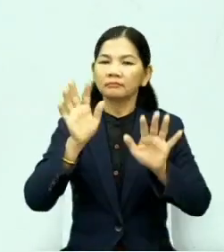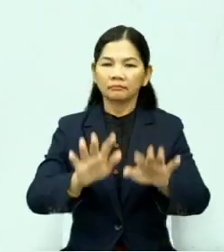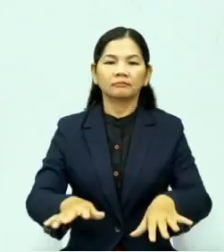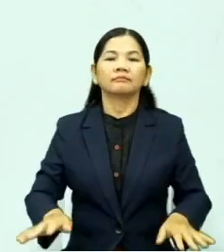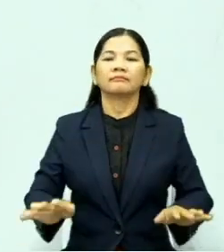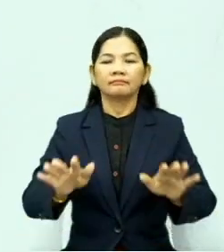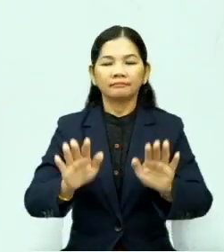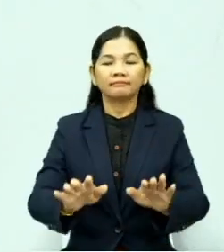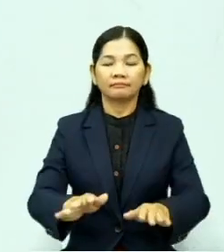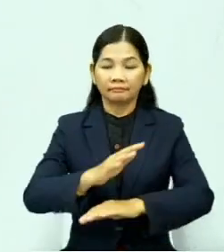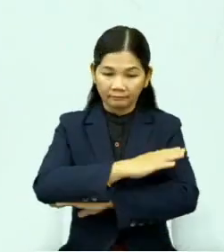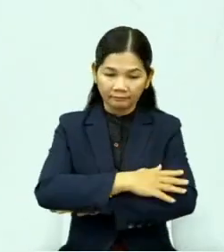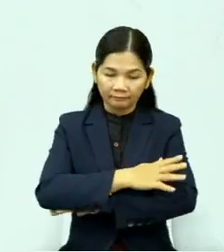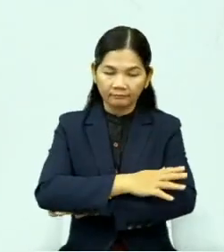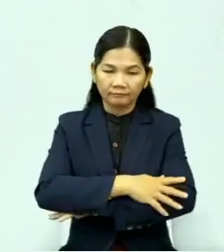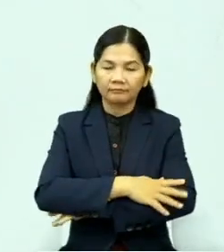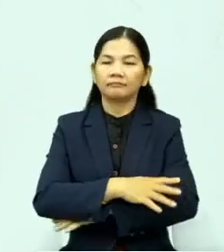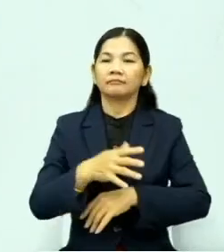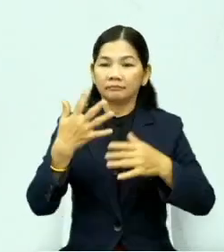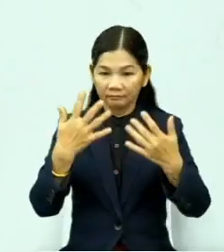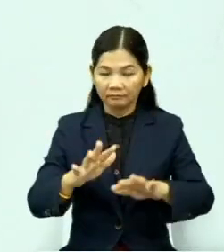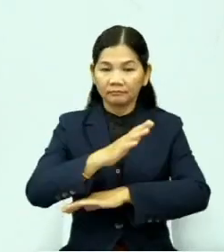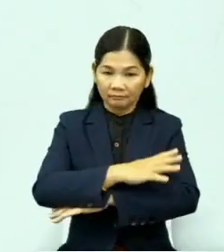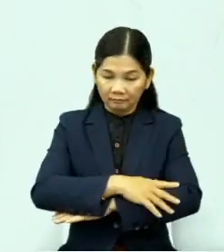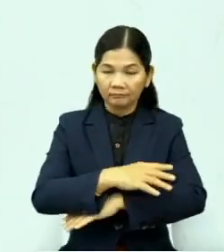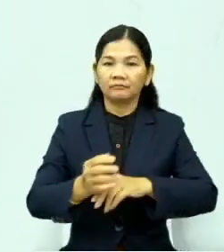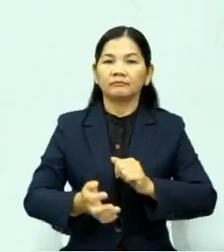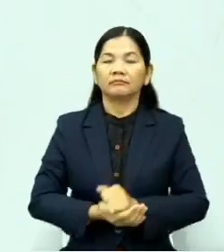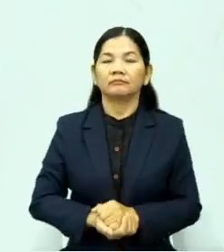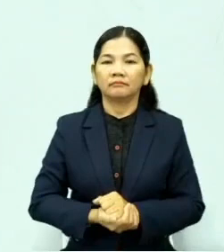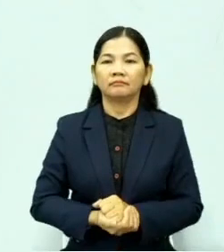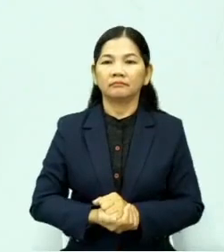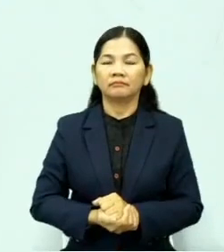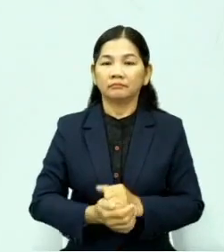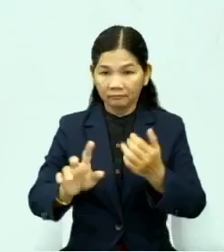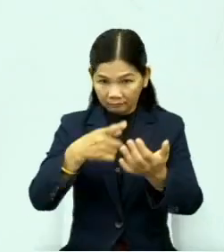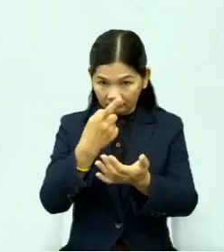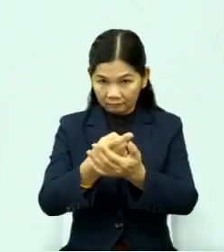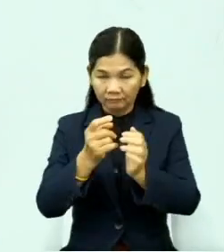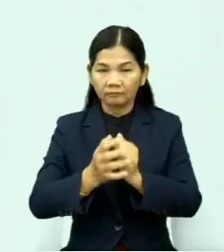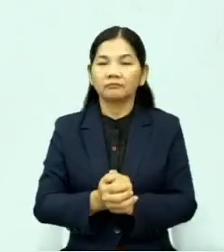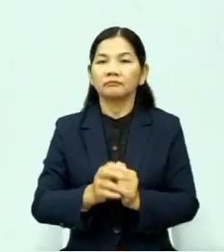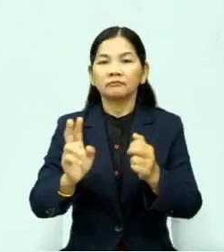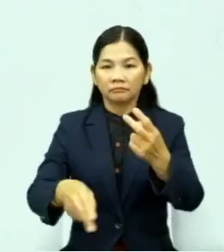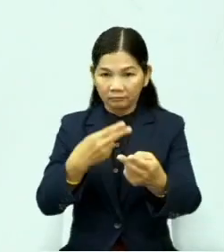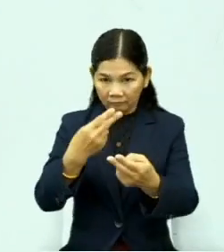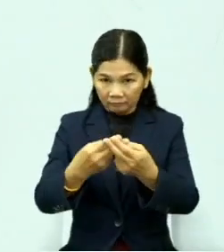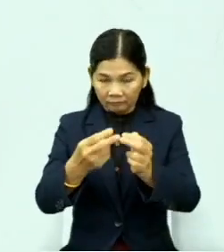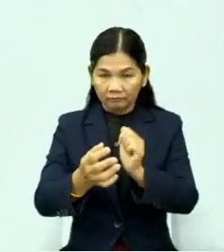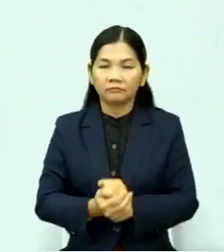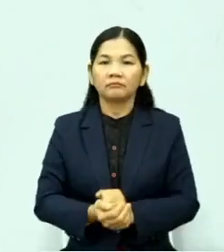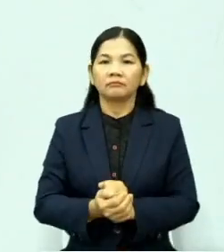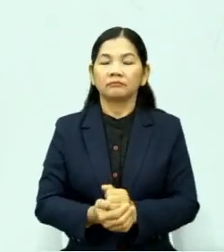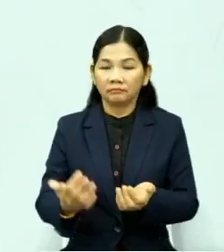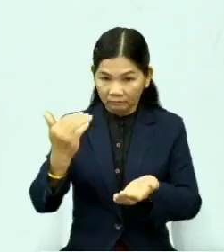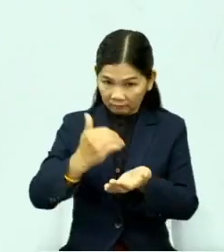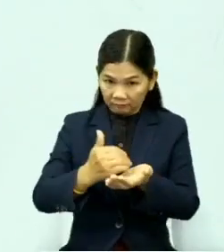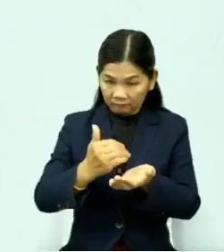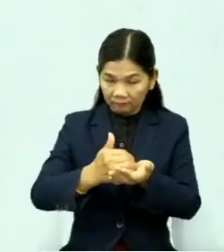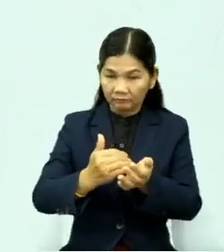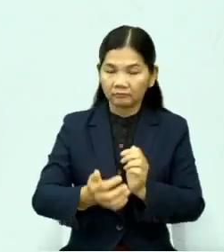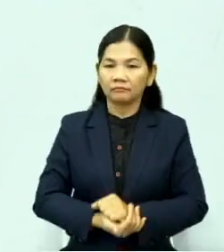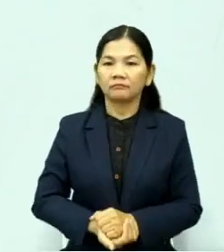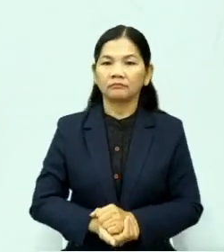ណាកូនណាចាហើយពេលចាក្រោយពីយើងសម្រាប់ហើយចាកូនចាំមកចូលរួមចាឆ្លើយសំណួរចាជាមួយអ្នកគ្រូទាំងអស់គ្នា